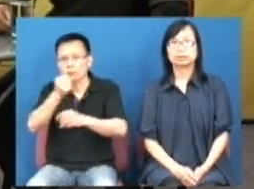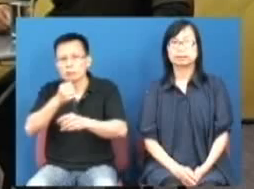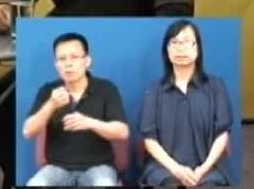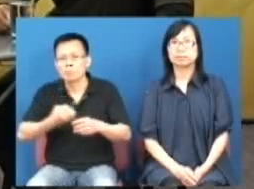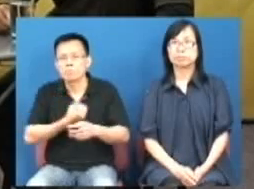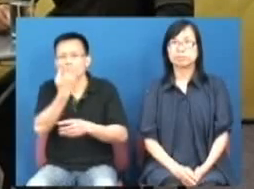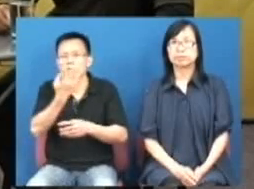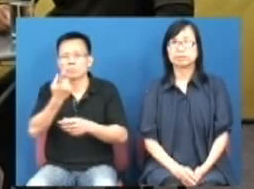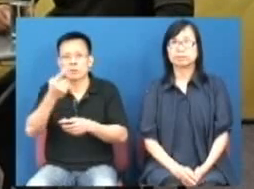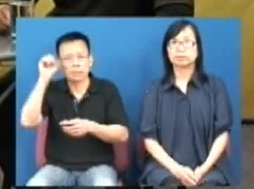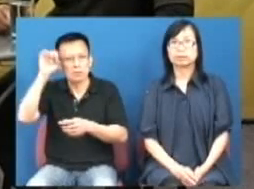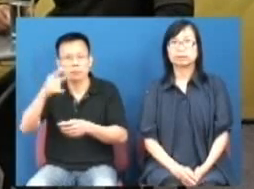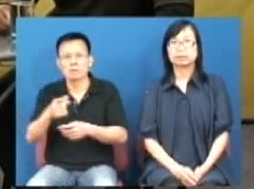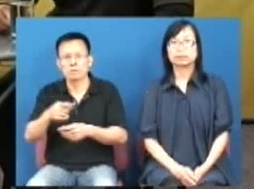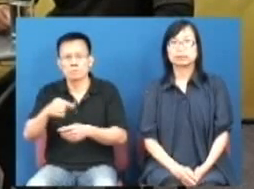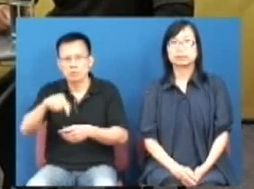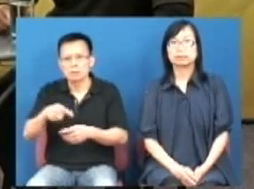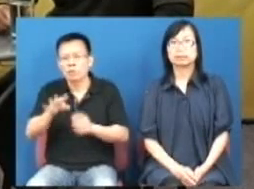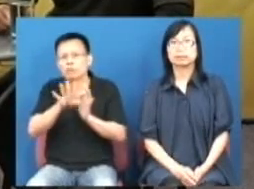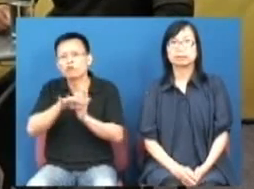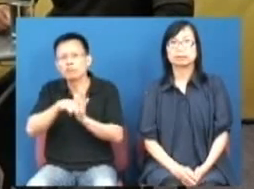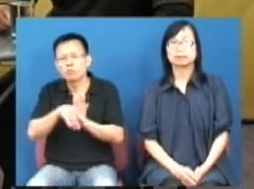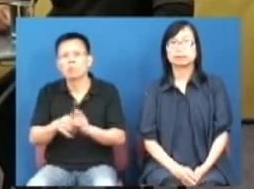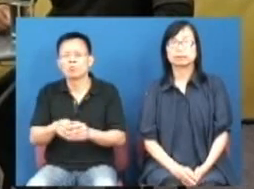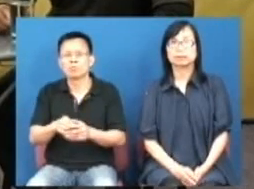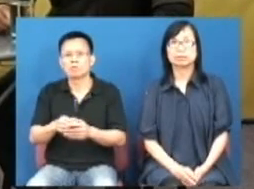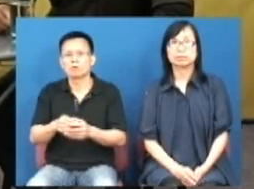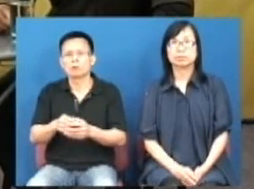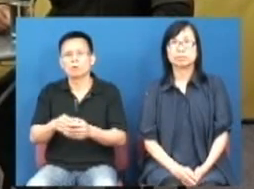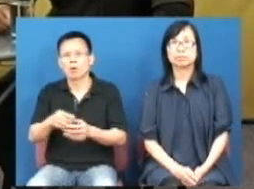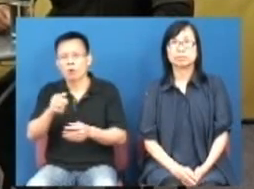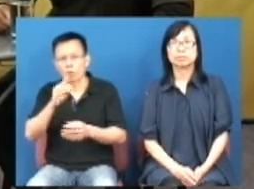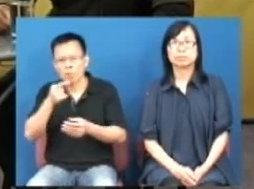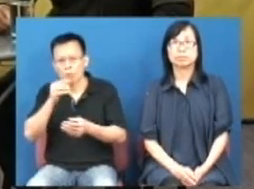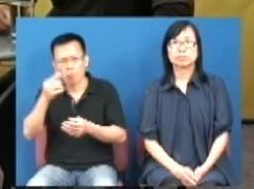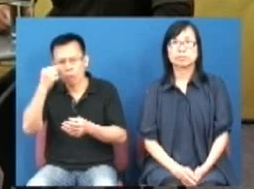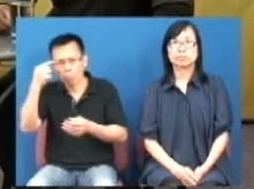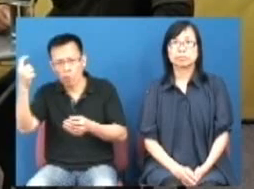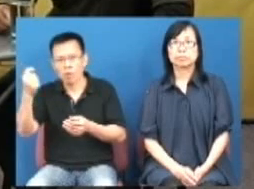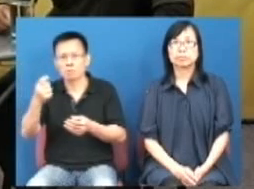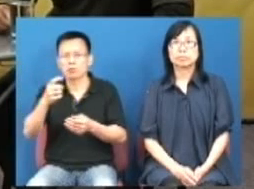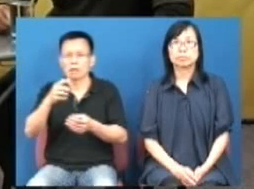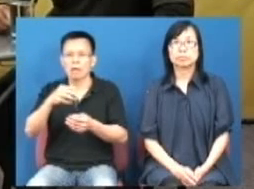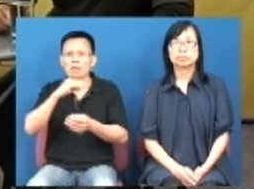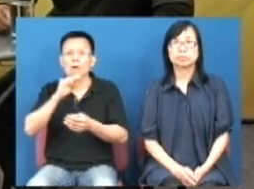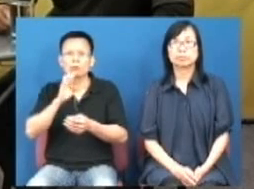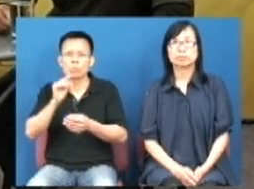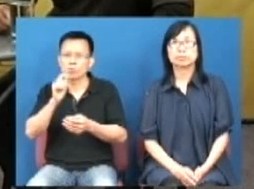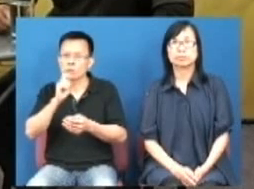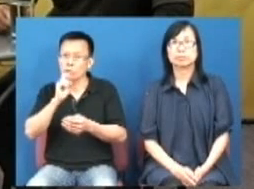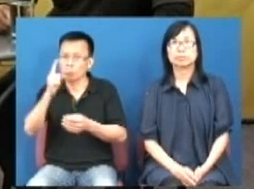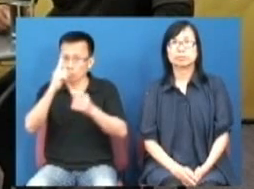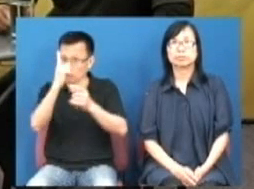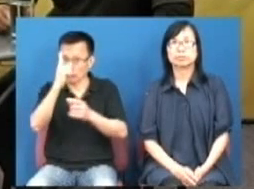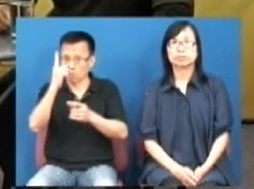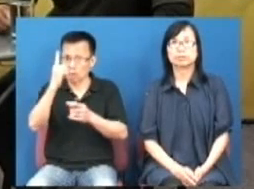做此地無銀三百兩、他說的就是很奇怪的，譬如說如果有一個的是、參選人候選